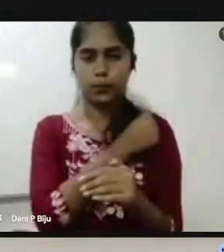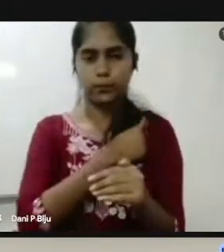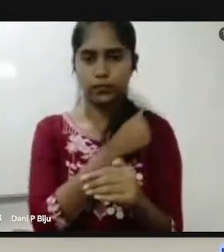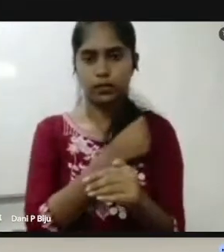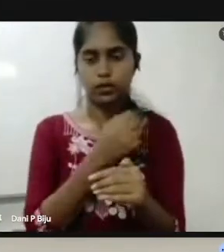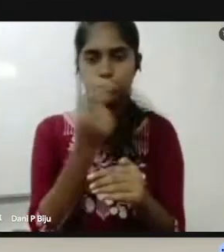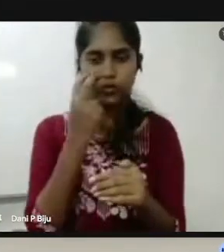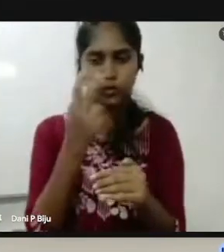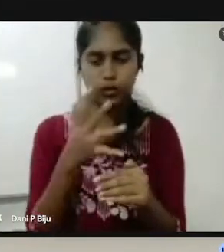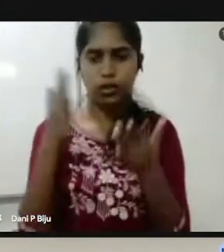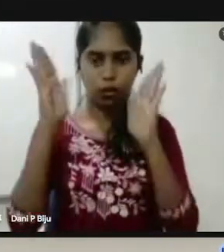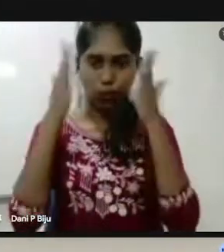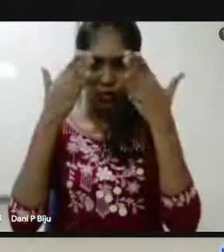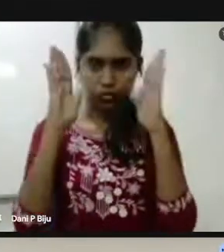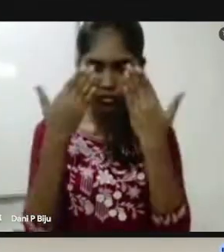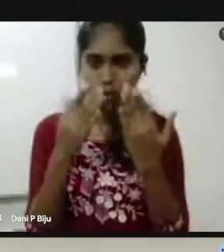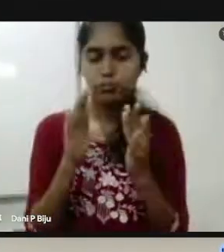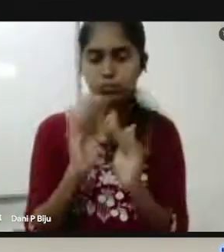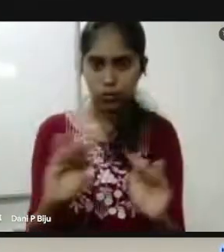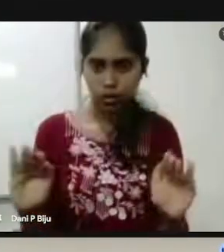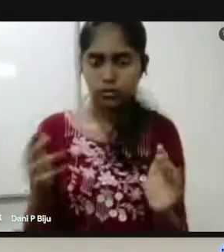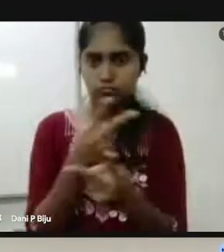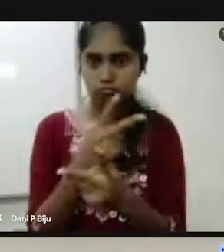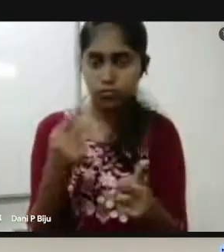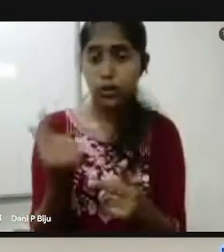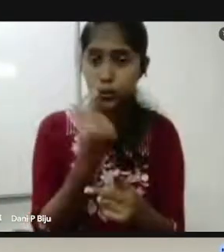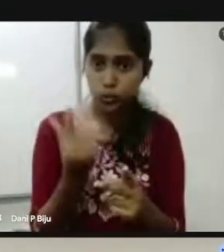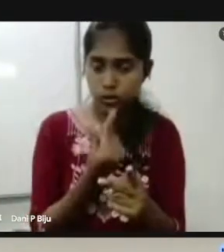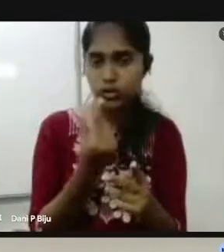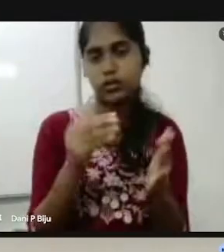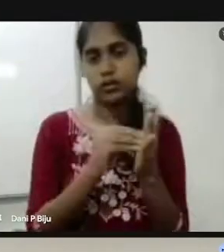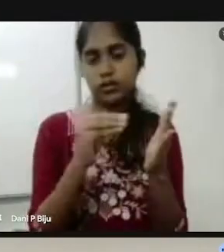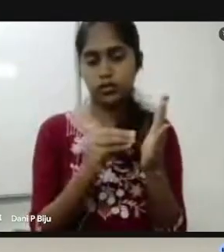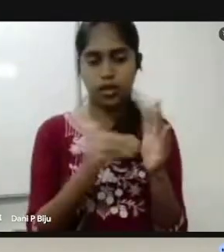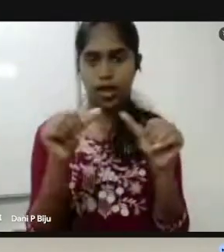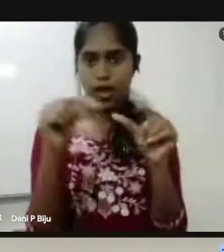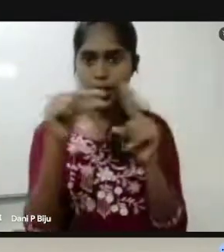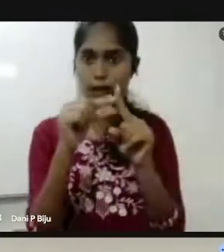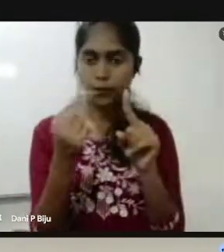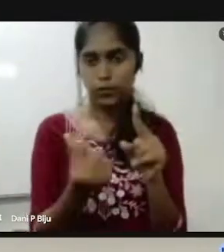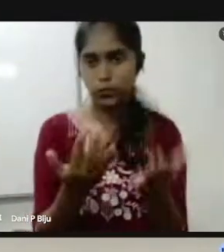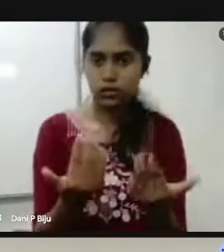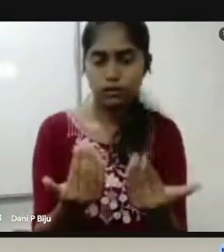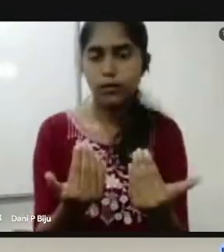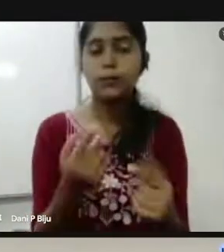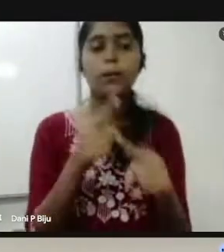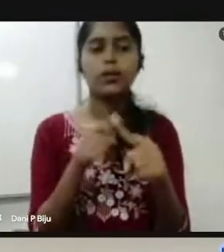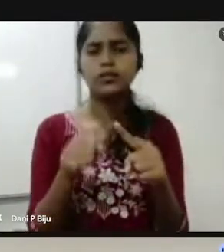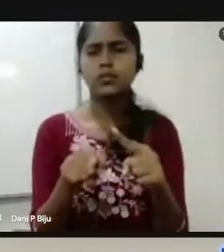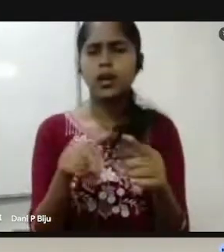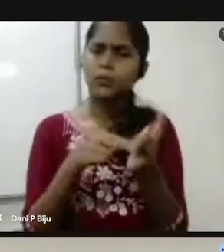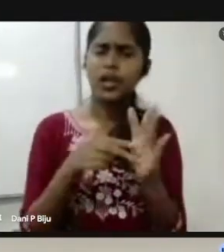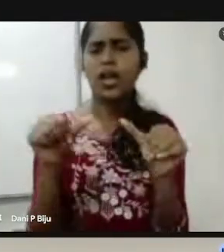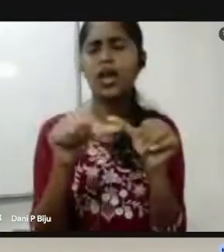വിഷ്വൽ ഷെഡ്യൂൾ അങ്ങനെയൊക്കെയുള്ള മെറ്റീരിയൽസ് ഒക്കെ അവൈലബിൾ ആണ്. അതൊക്കെ ഒരു അർത്ഥത്തിൽ AAC തന്നെയാണ്. അങ്ങനെയുള്ളതേ